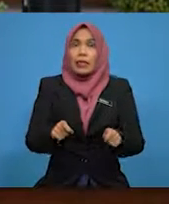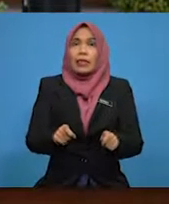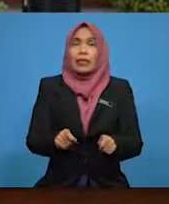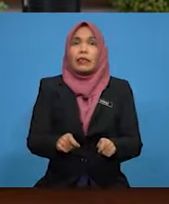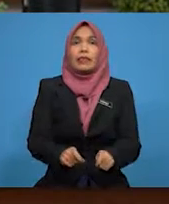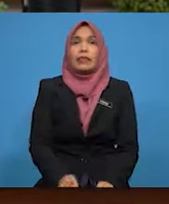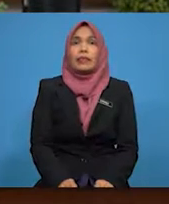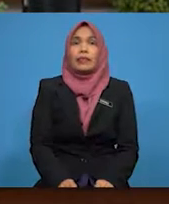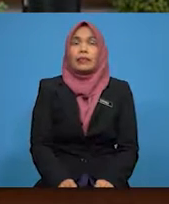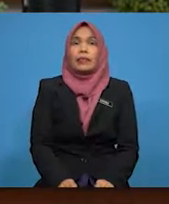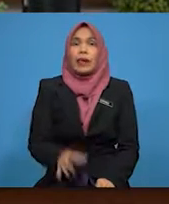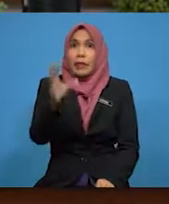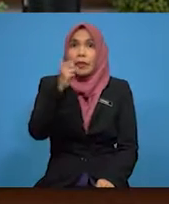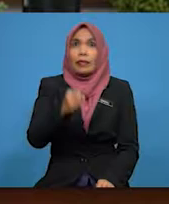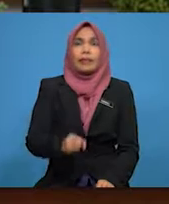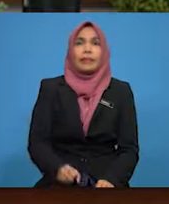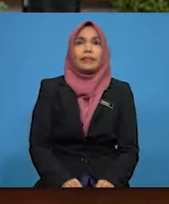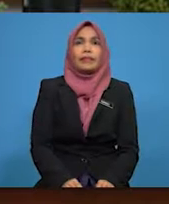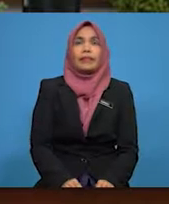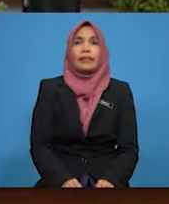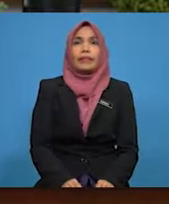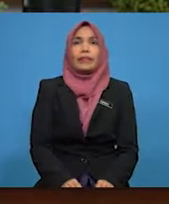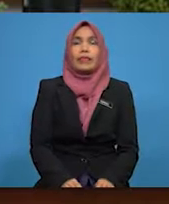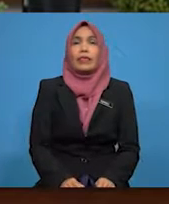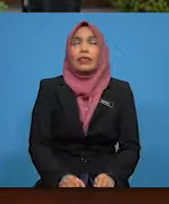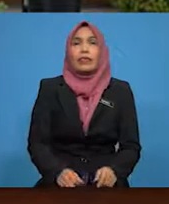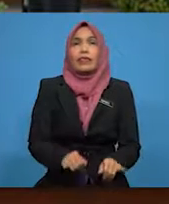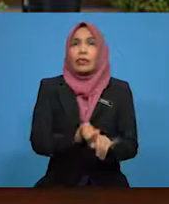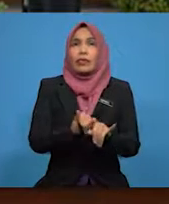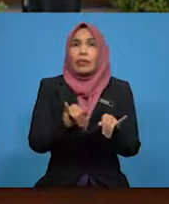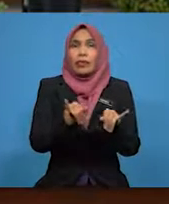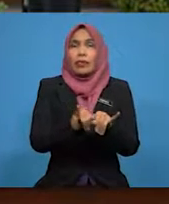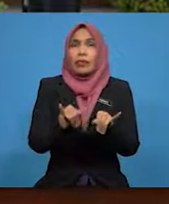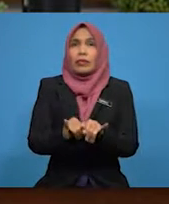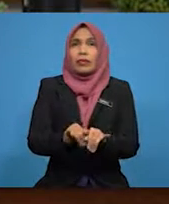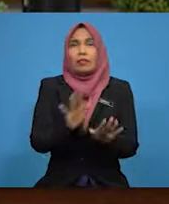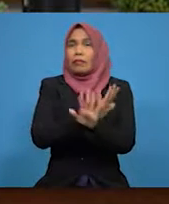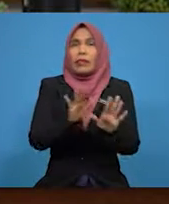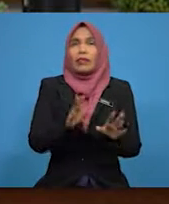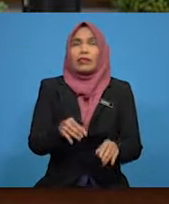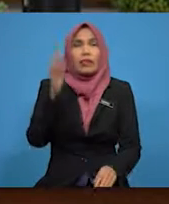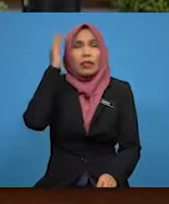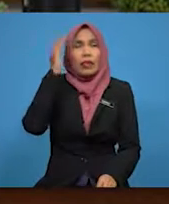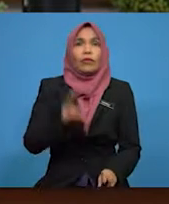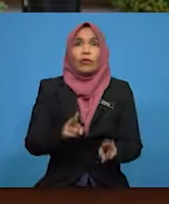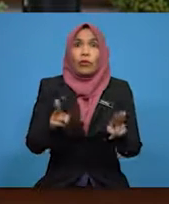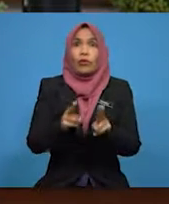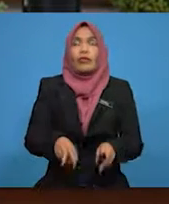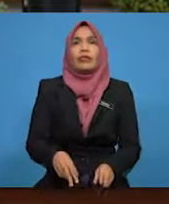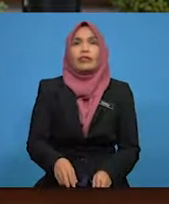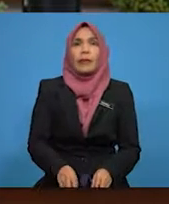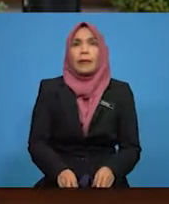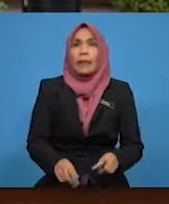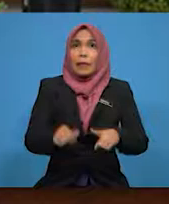serius. Ini kerana kegagalan pengurusan disiplin pekerja yang baik akan mengganggu